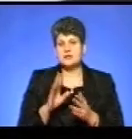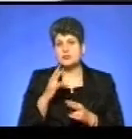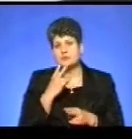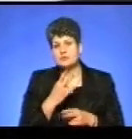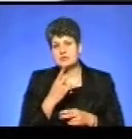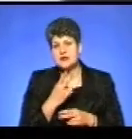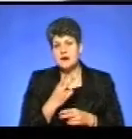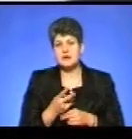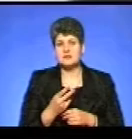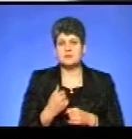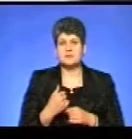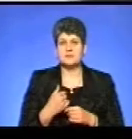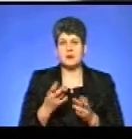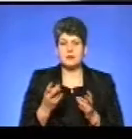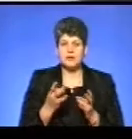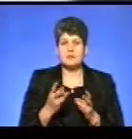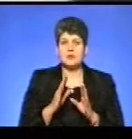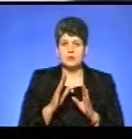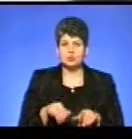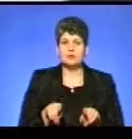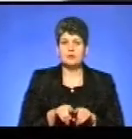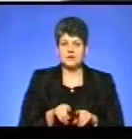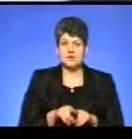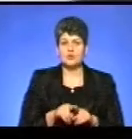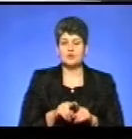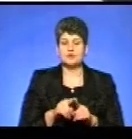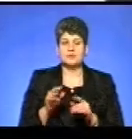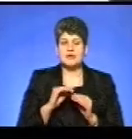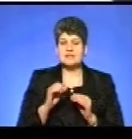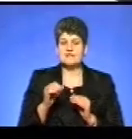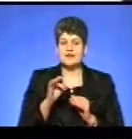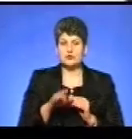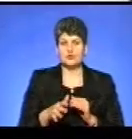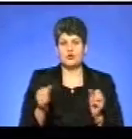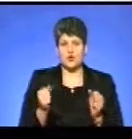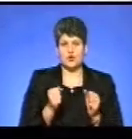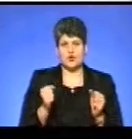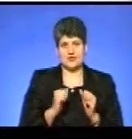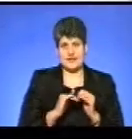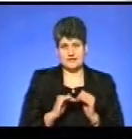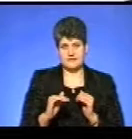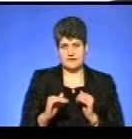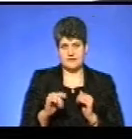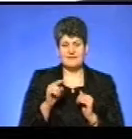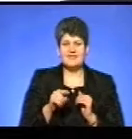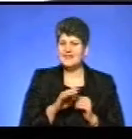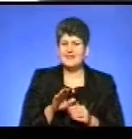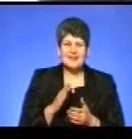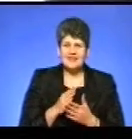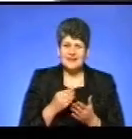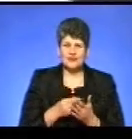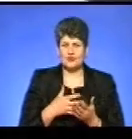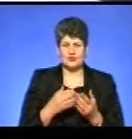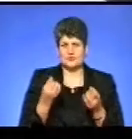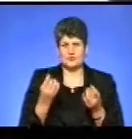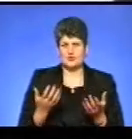спостерігати, при потребі будемо також підасфальтовувати. Холодний асфальт, він не є дорожчий від